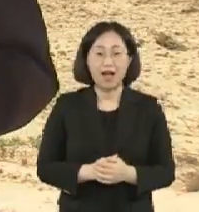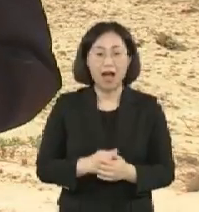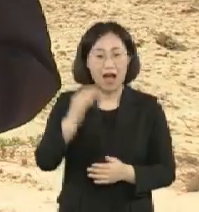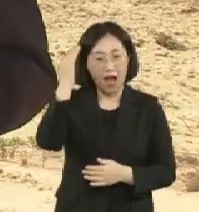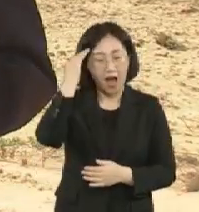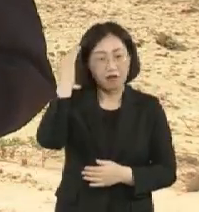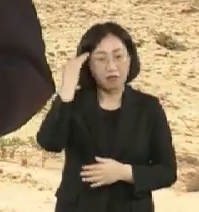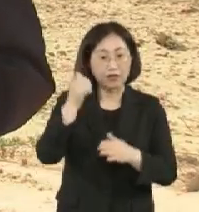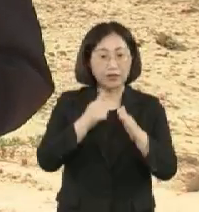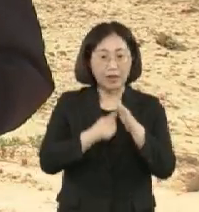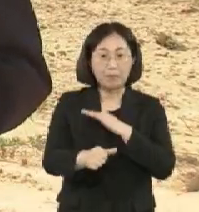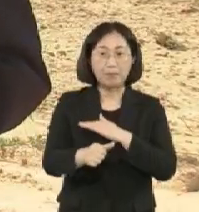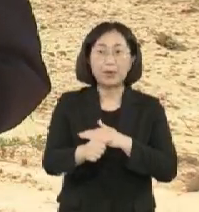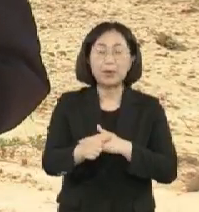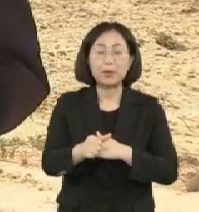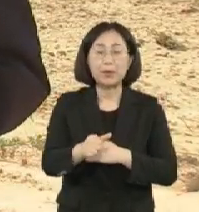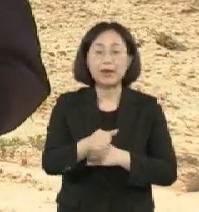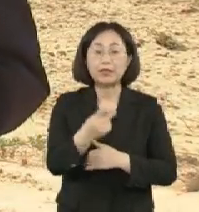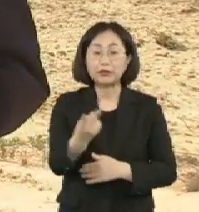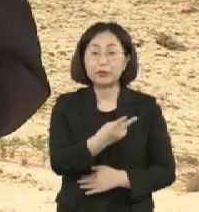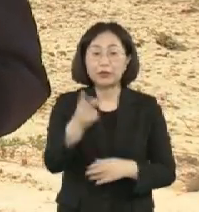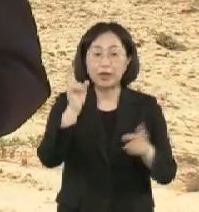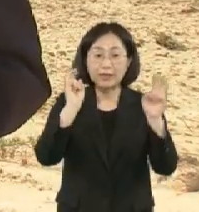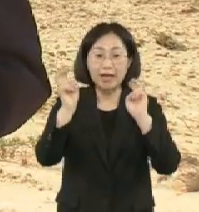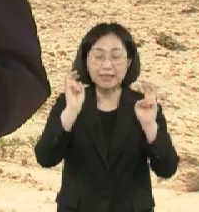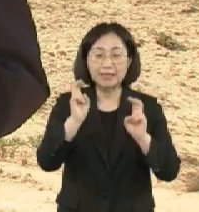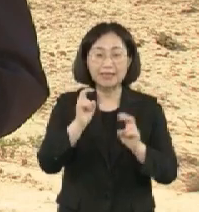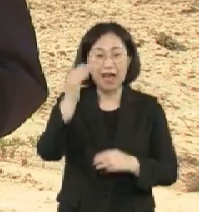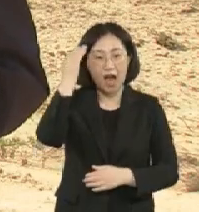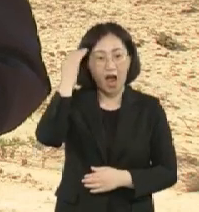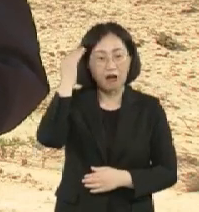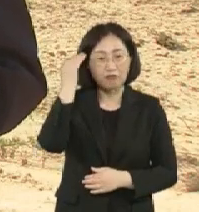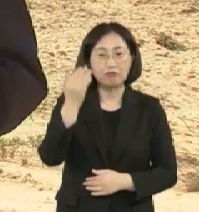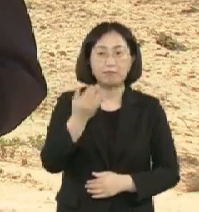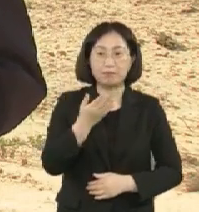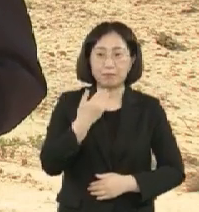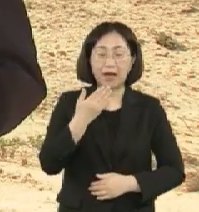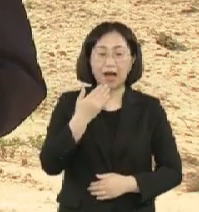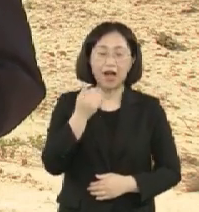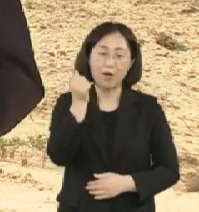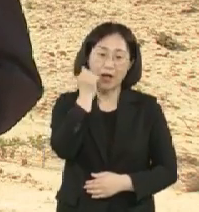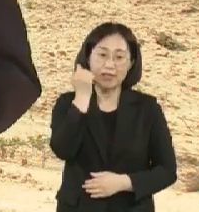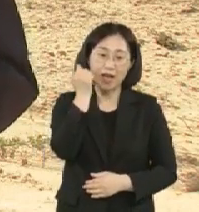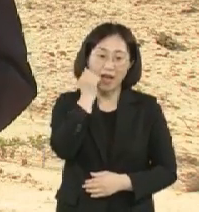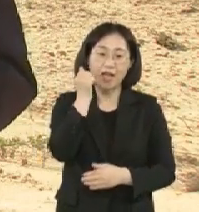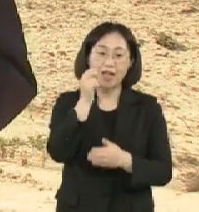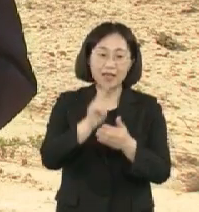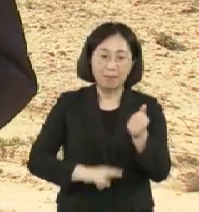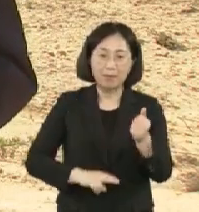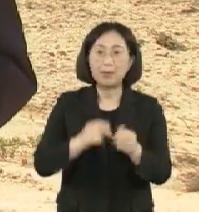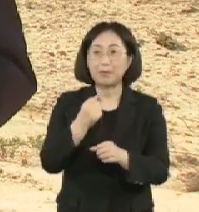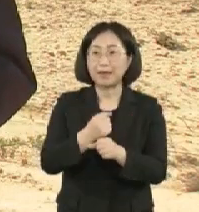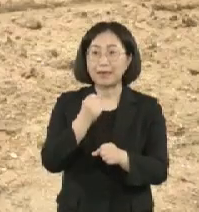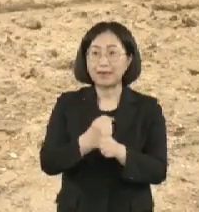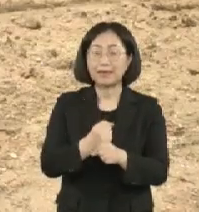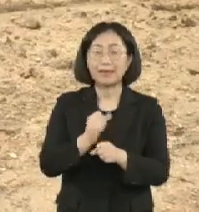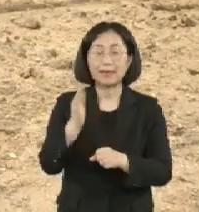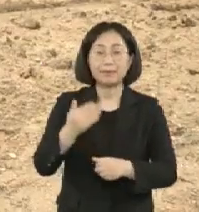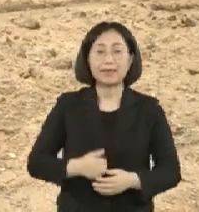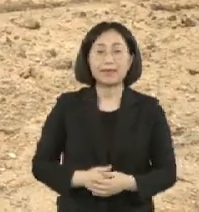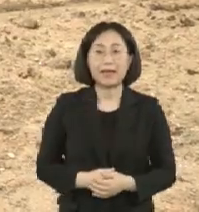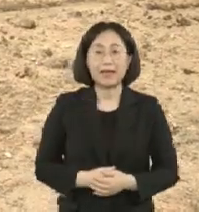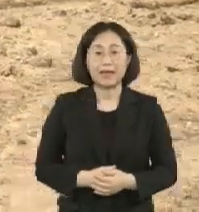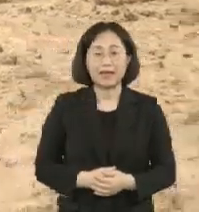를 대표하는 두 회사는 이곳에서 k 과자 브랜드를 상징하는 대표 제품들을 양산 하게 됩니다